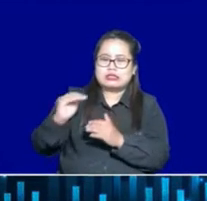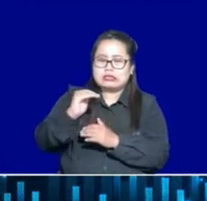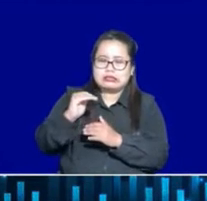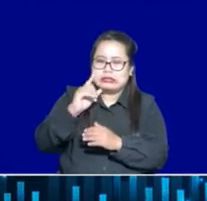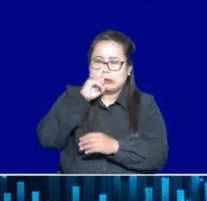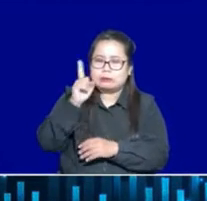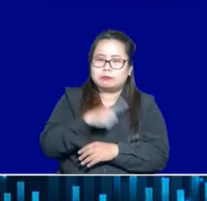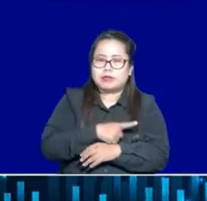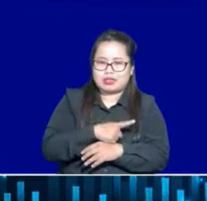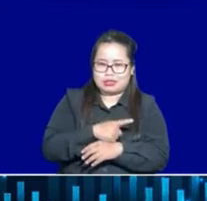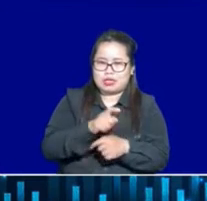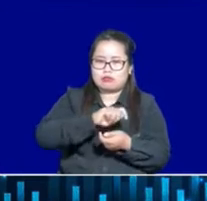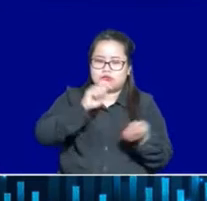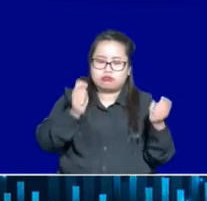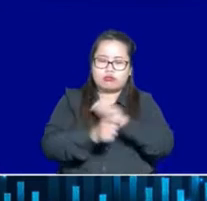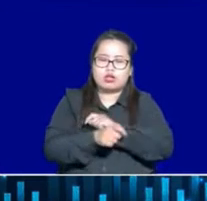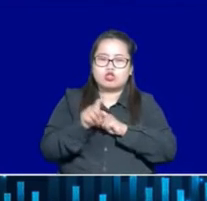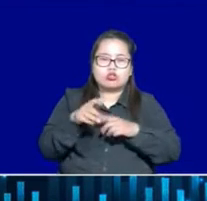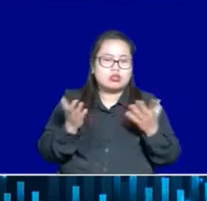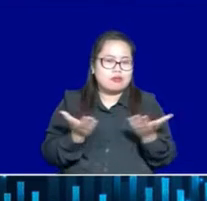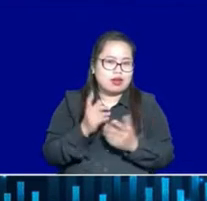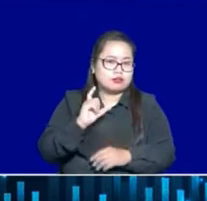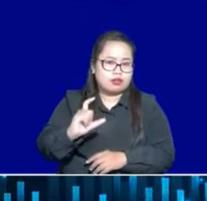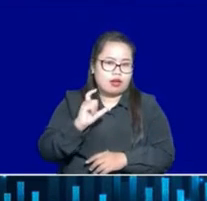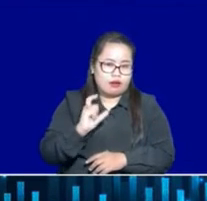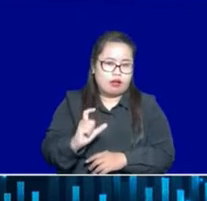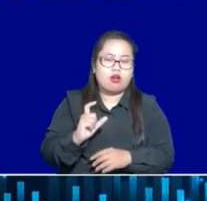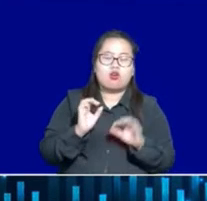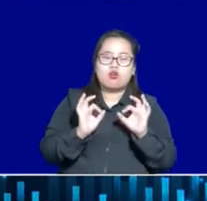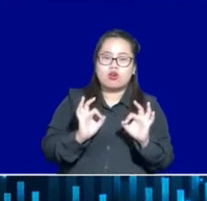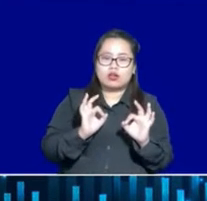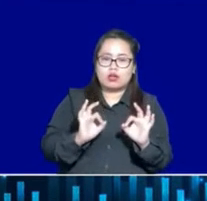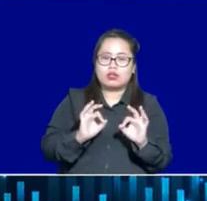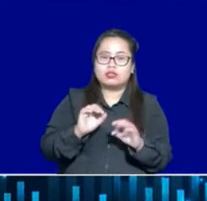itu. Salah satu